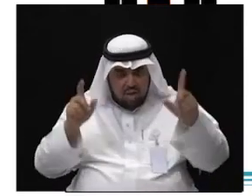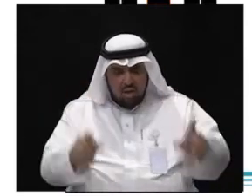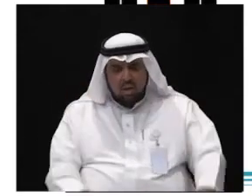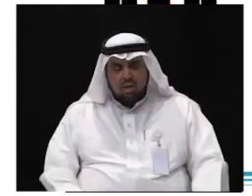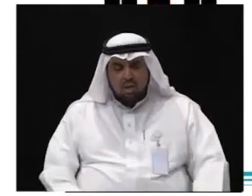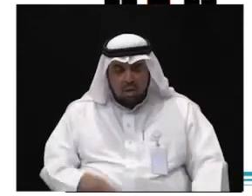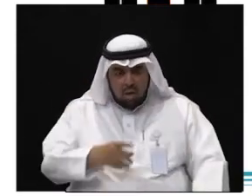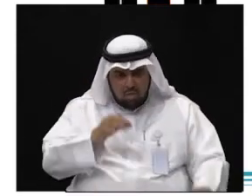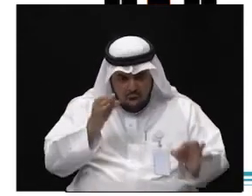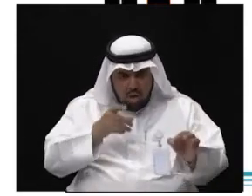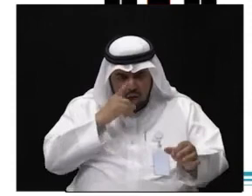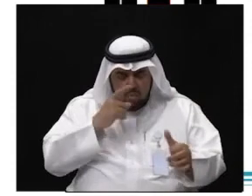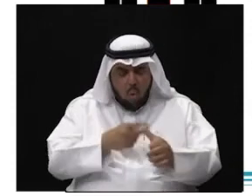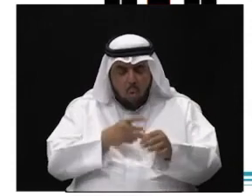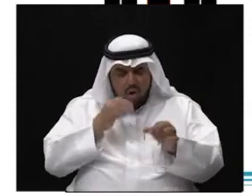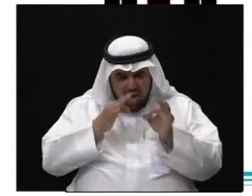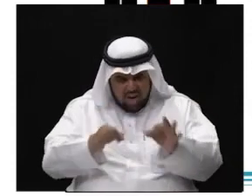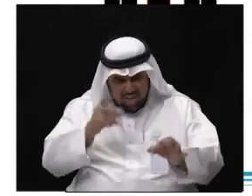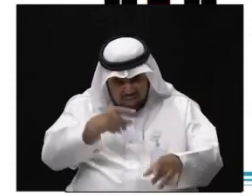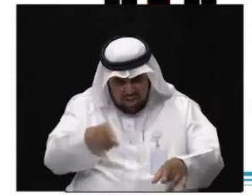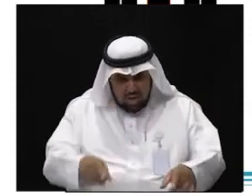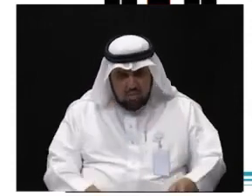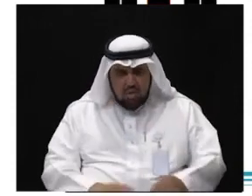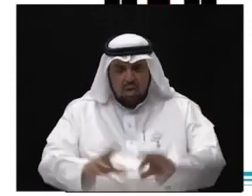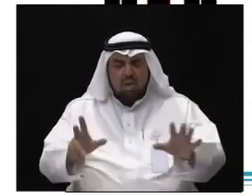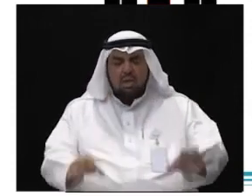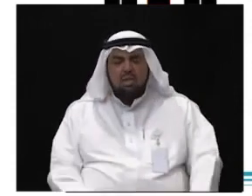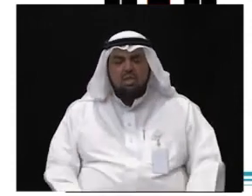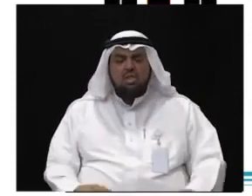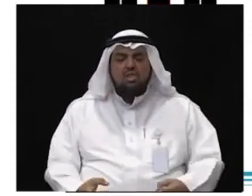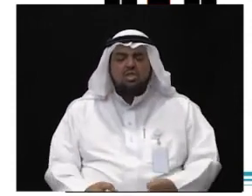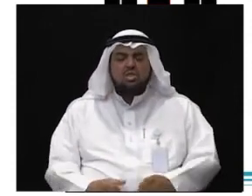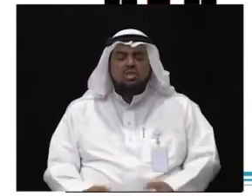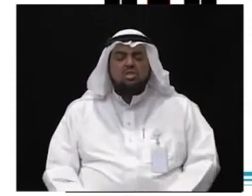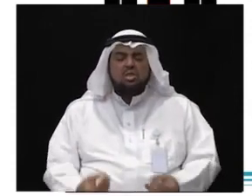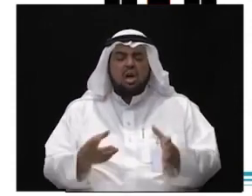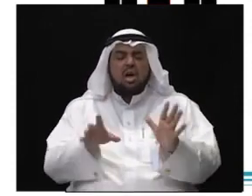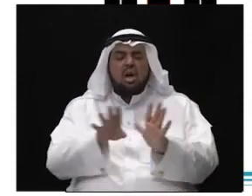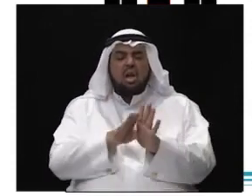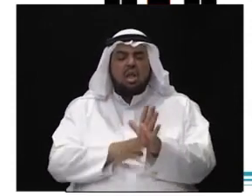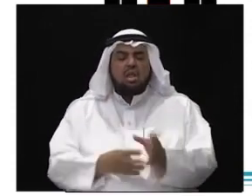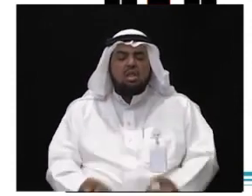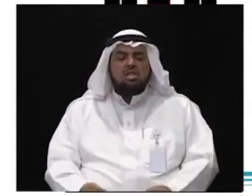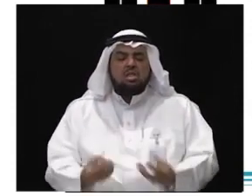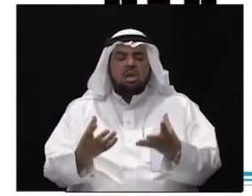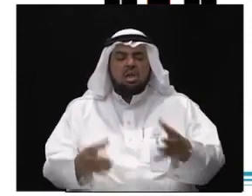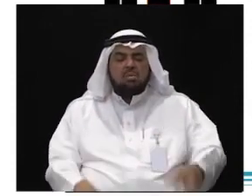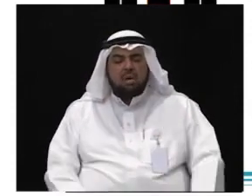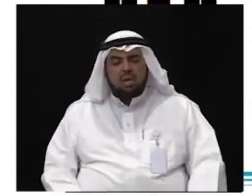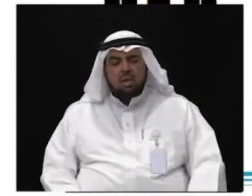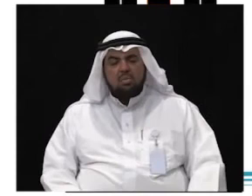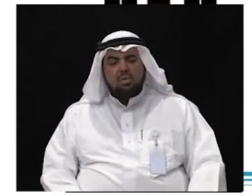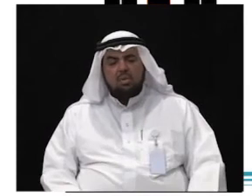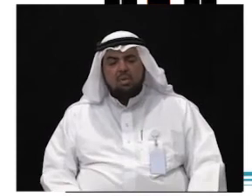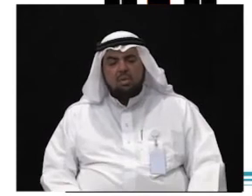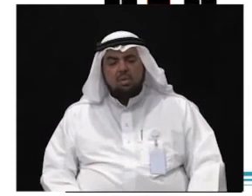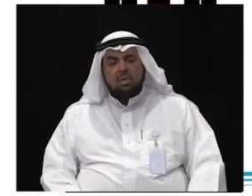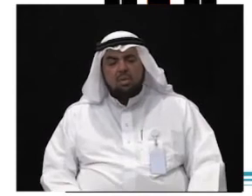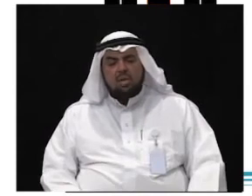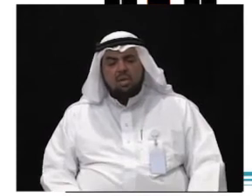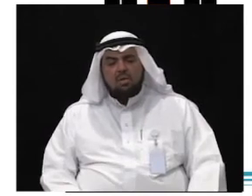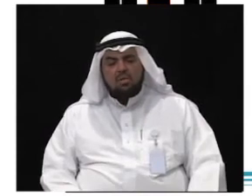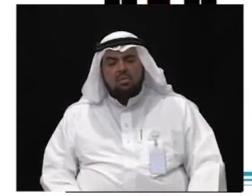صحيحة. بدأ الآن تشغيل البرنامج ليرى تطبيقه على الشاشة.